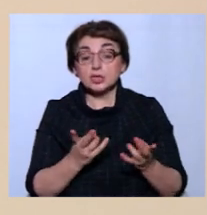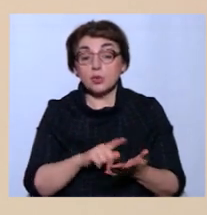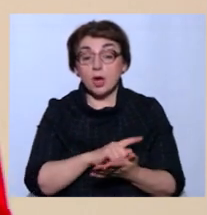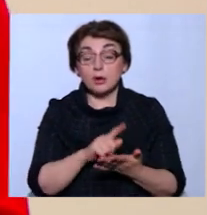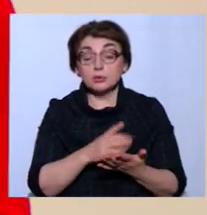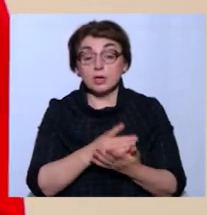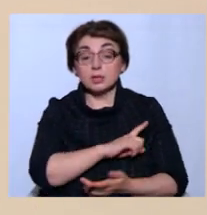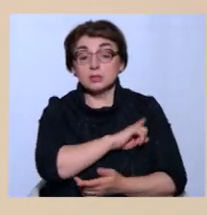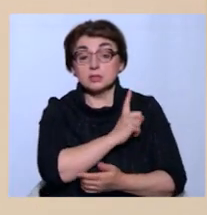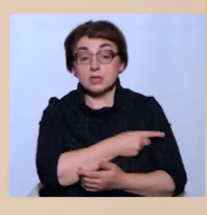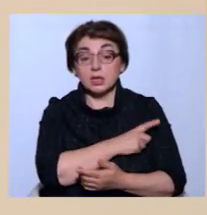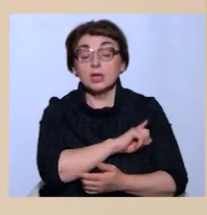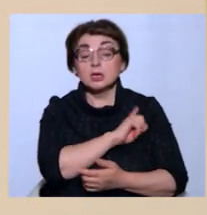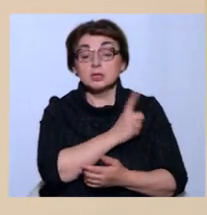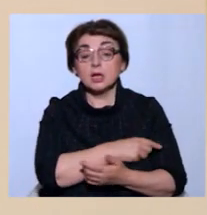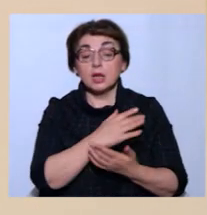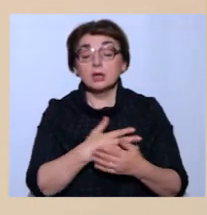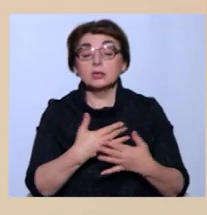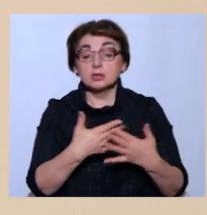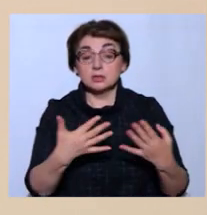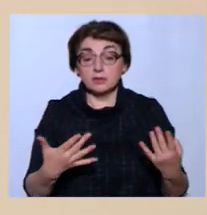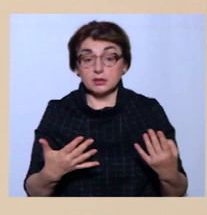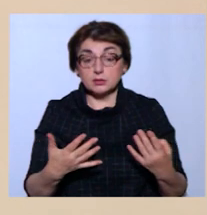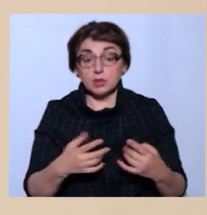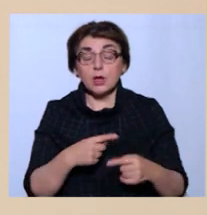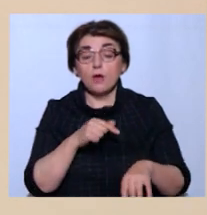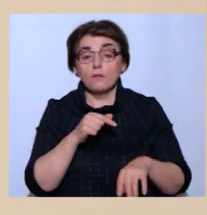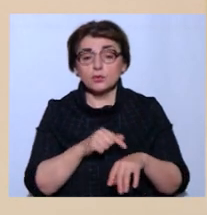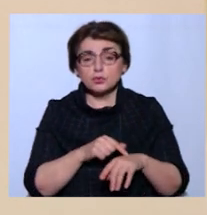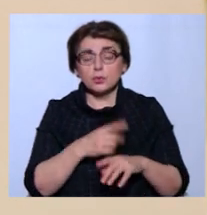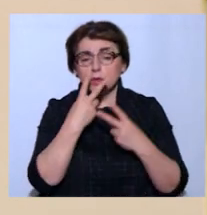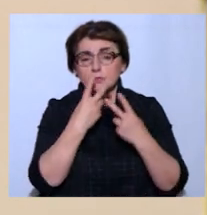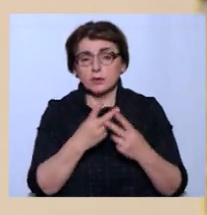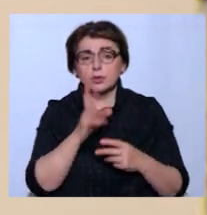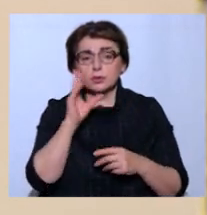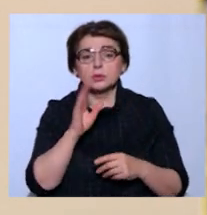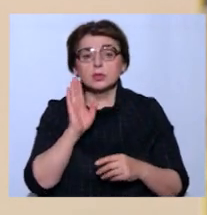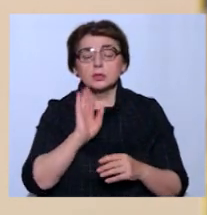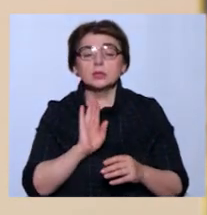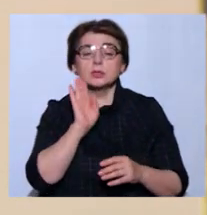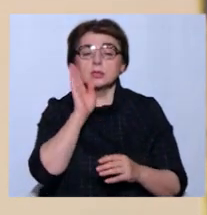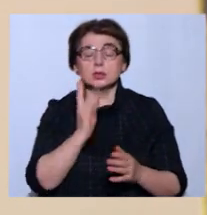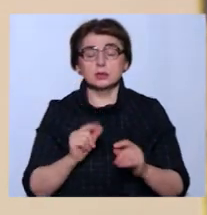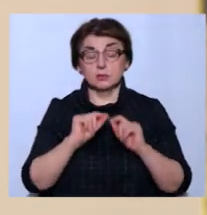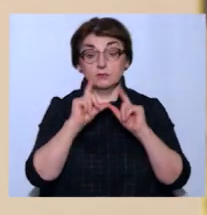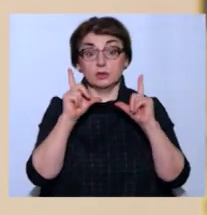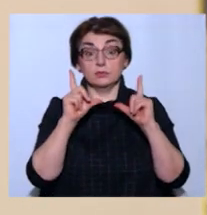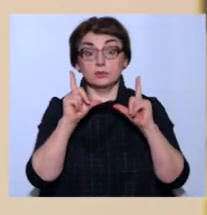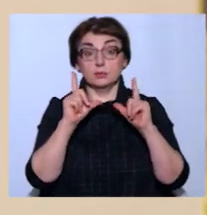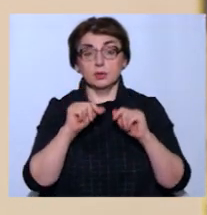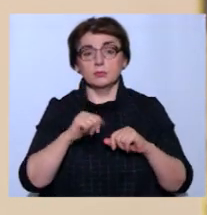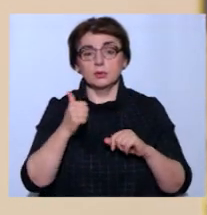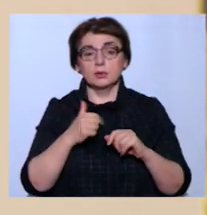და ჩვენ ყოველდღიურობაში ამას ხედავთ და გრძნობთ. აი მაგალითად, როდესაც ადამიანი დილით იღვიძებს, ვთქვათ,